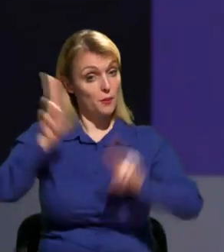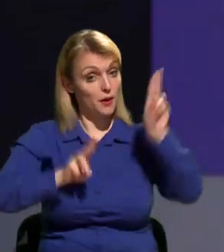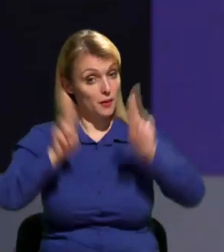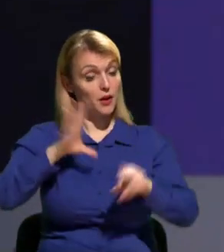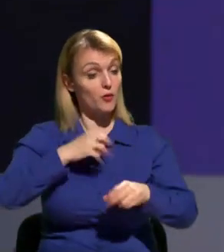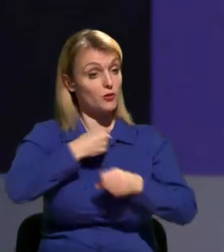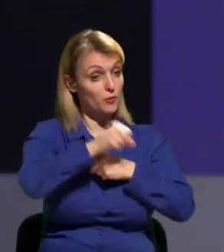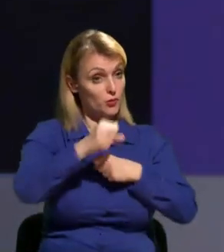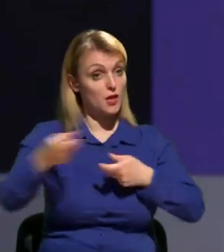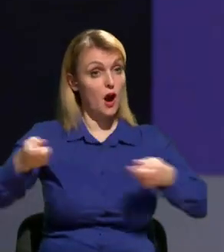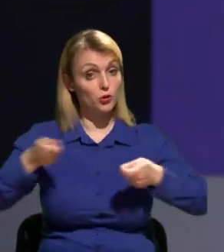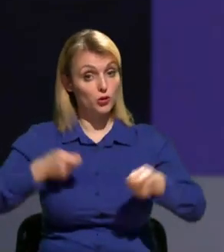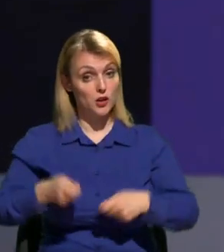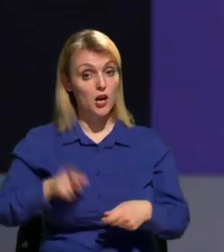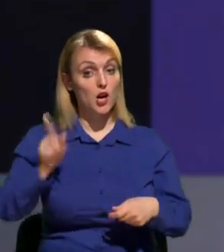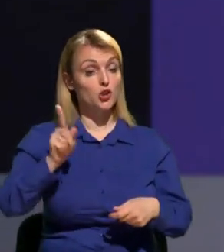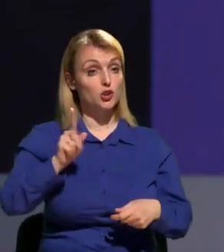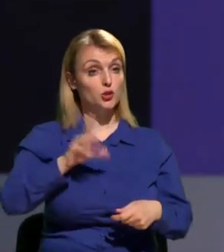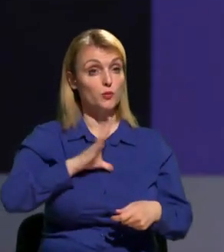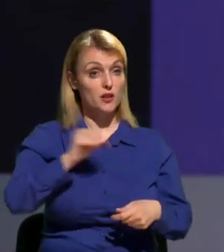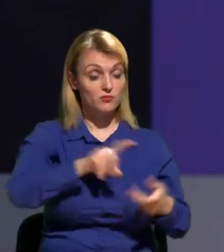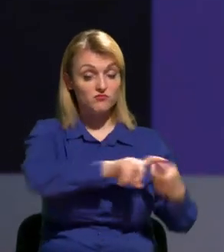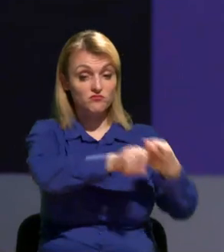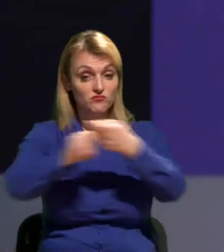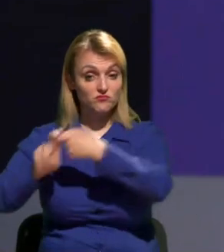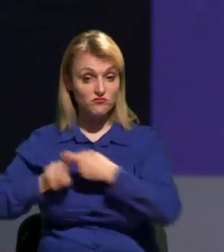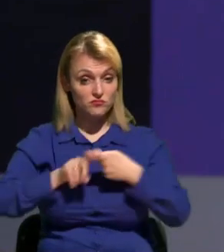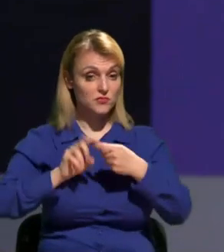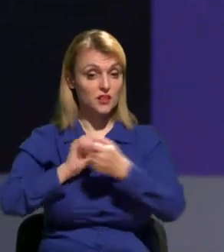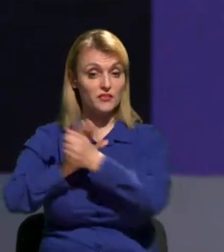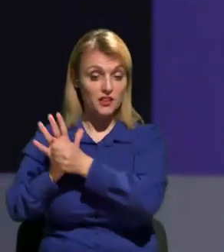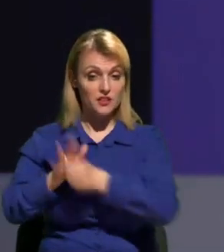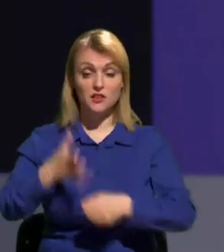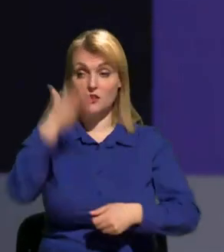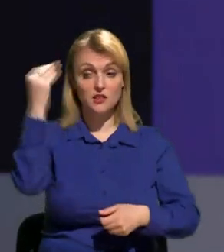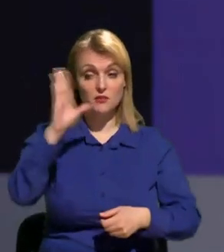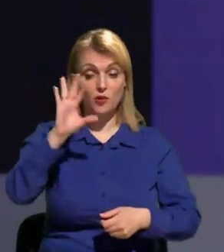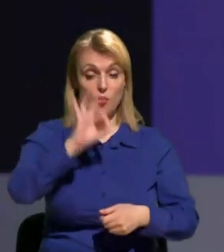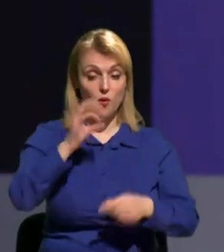de autorități pentru a evita infectarea cu COVID-19.